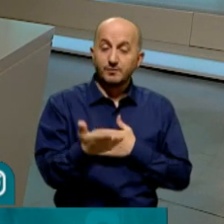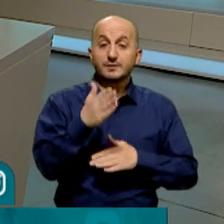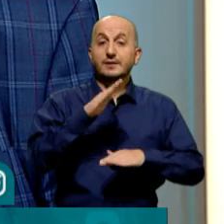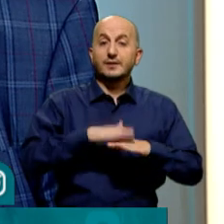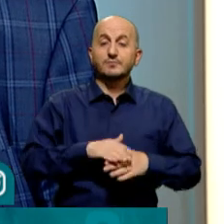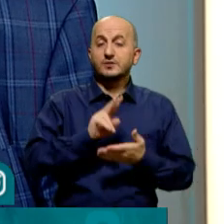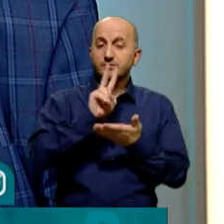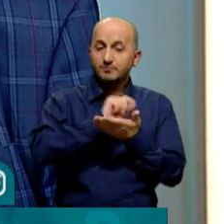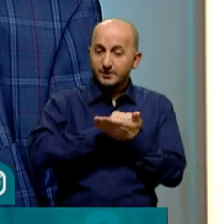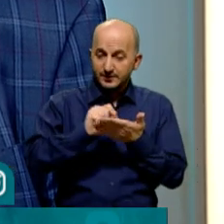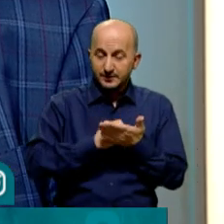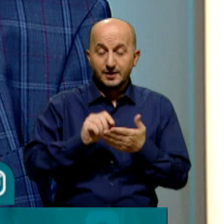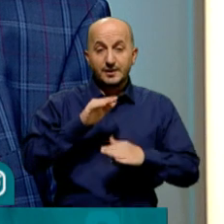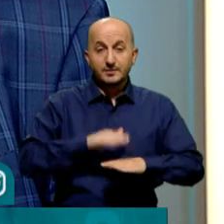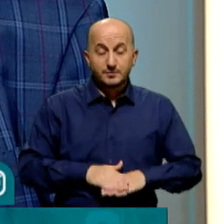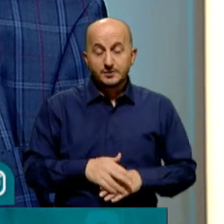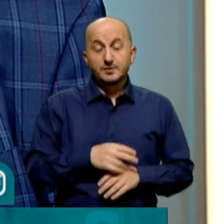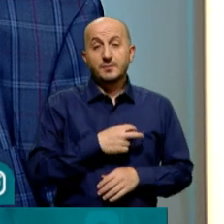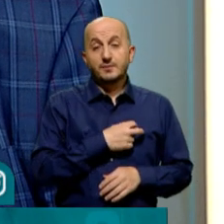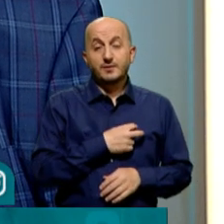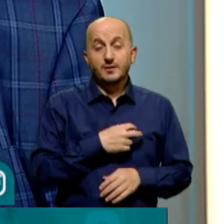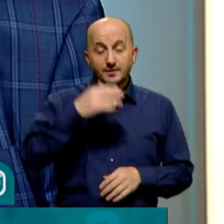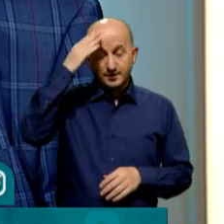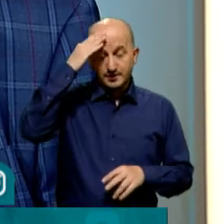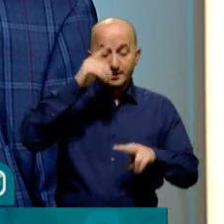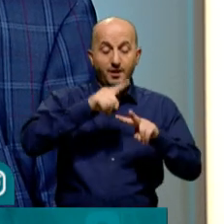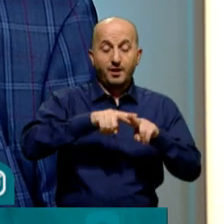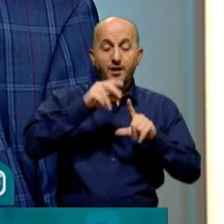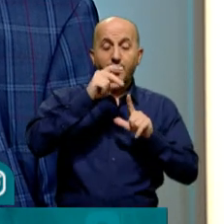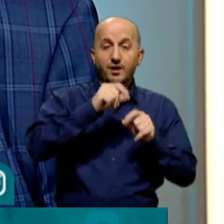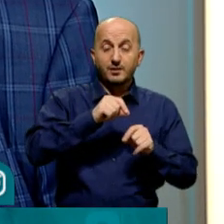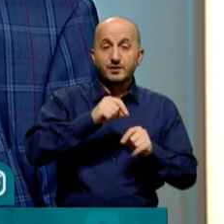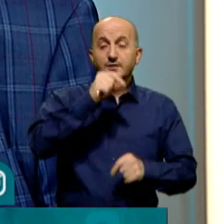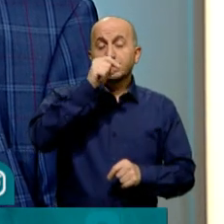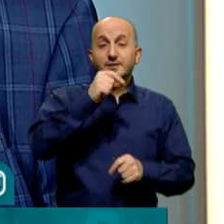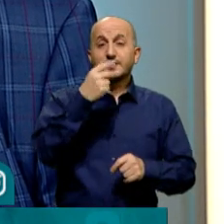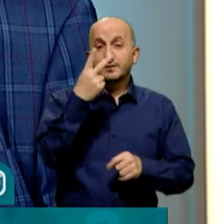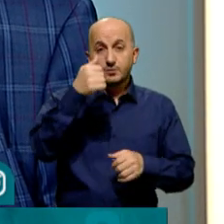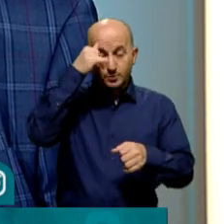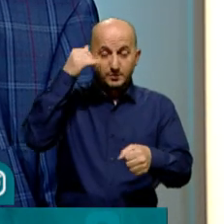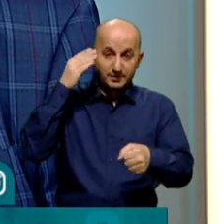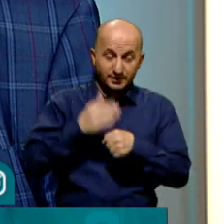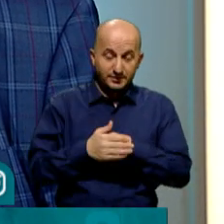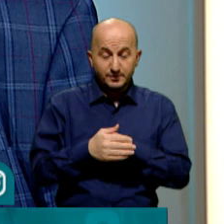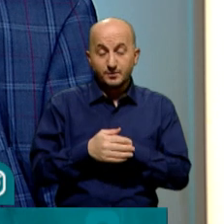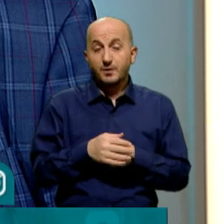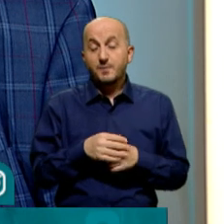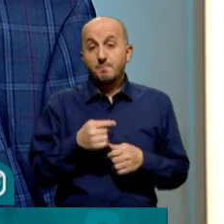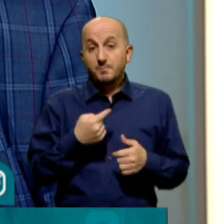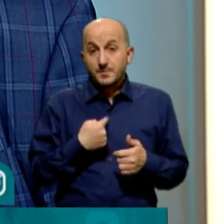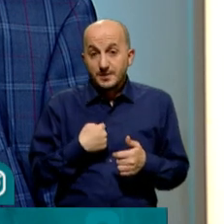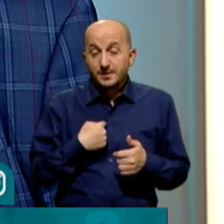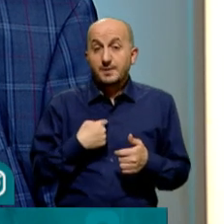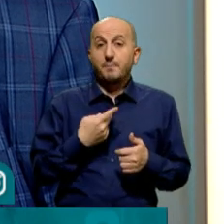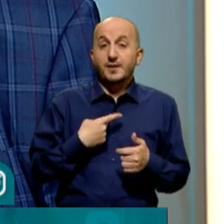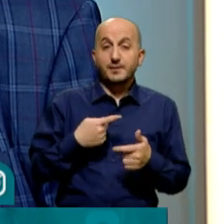vasiyet etmiştir. Hazreti Ali Efendimizin de iki kurban kestiğini gören bazı zevat, ey Ali bu nedir? Bu biri benim kurbanımdır,